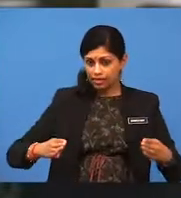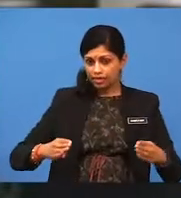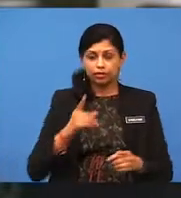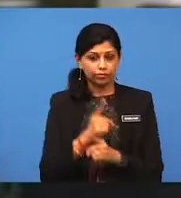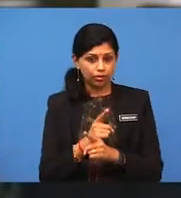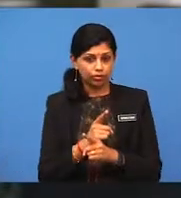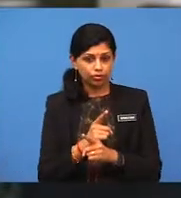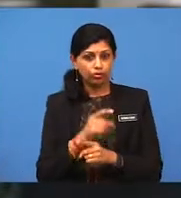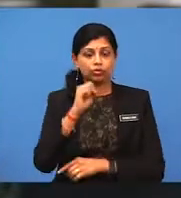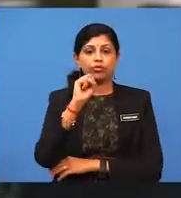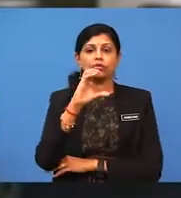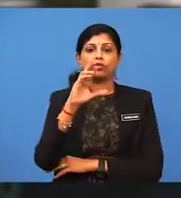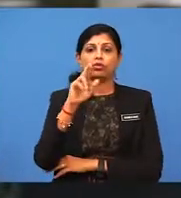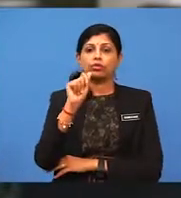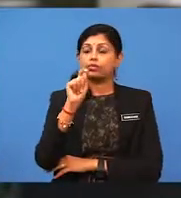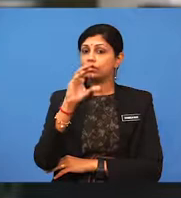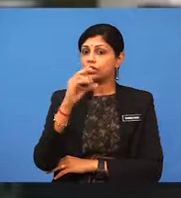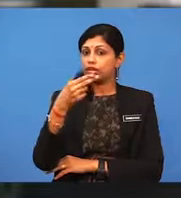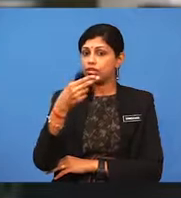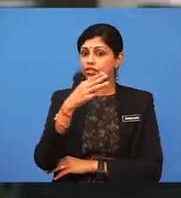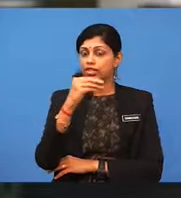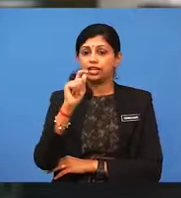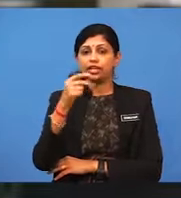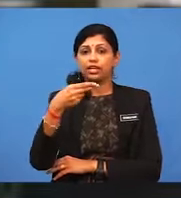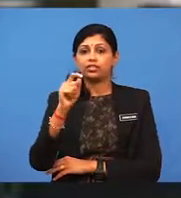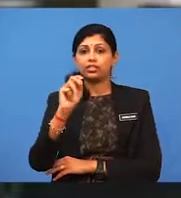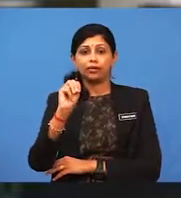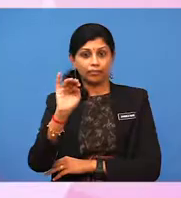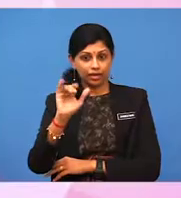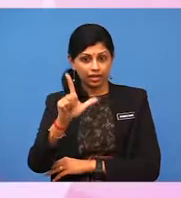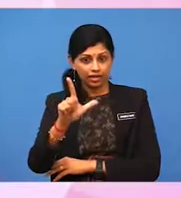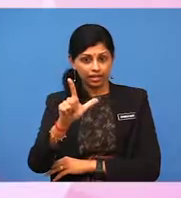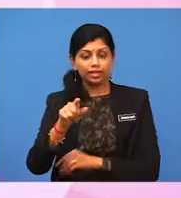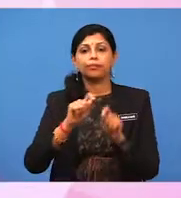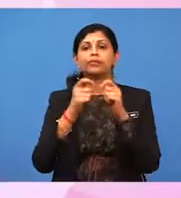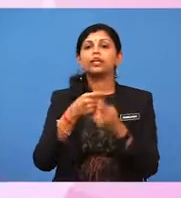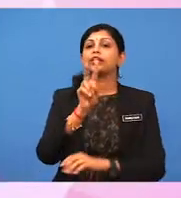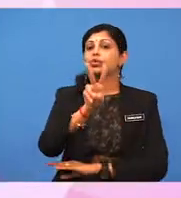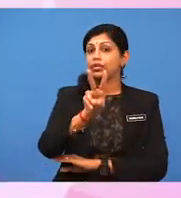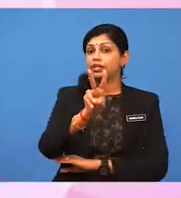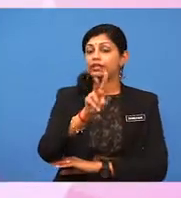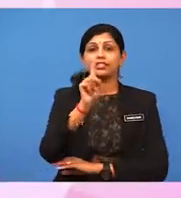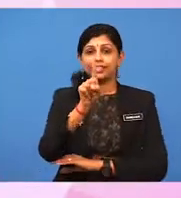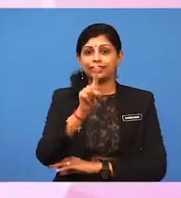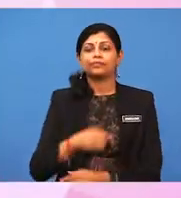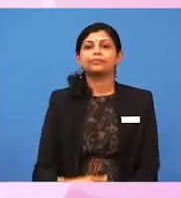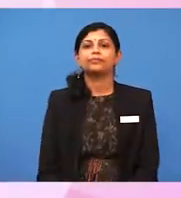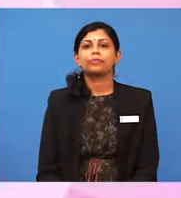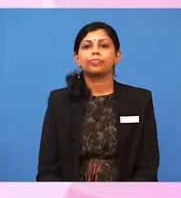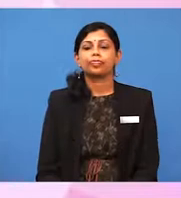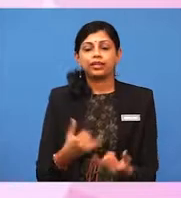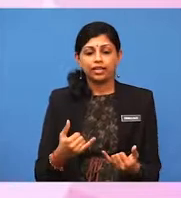dan HTML semasa di tingkatan 2. Pada hari ini, kita akan belajar bahasa pengaturcaraan yang